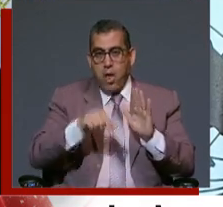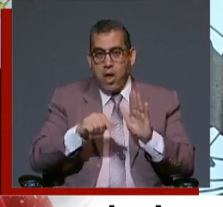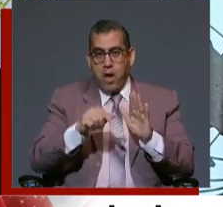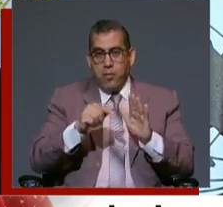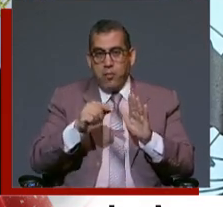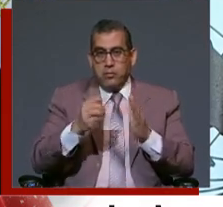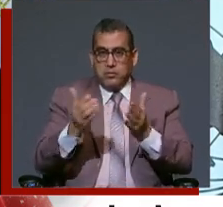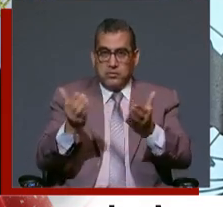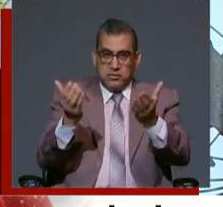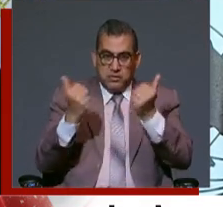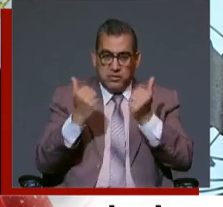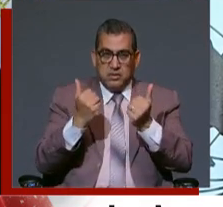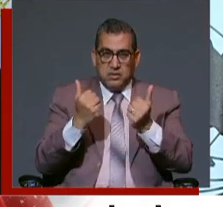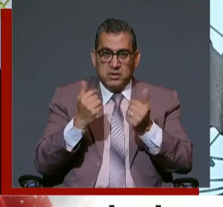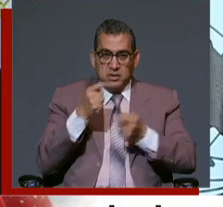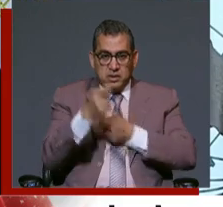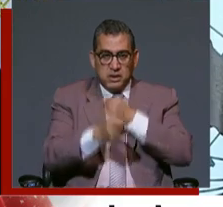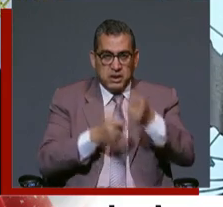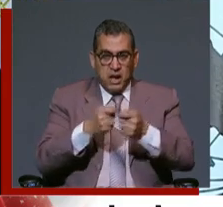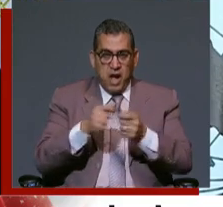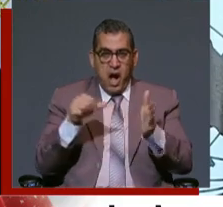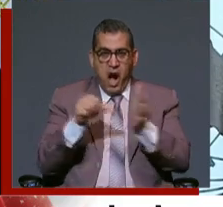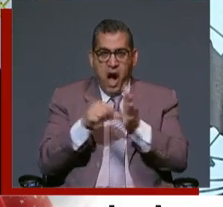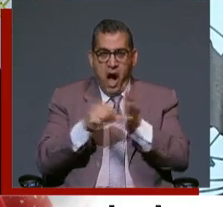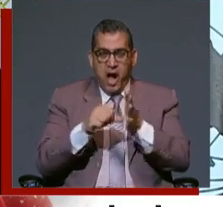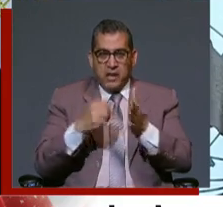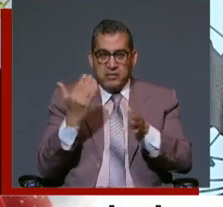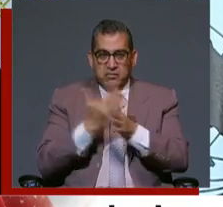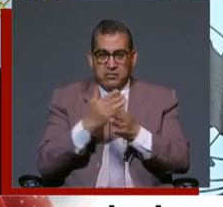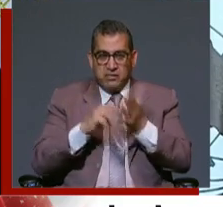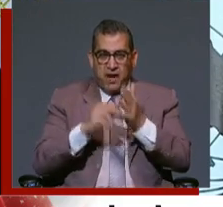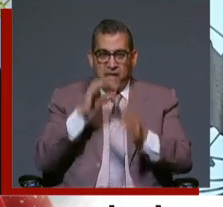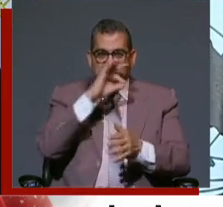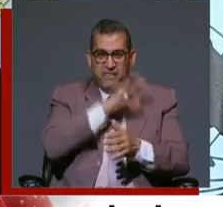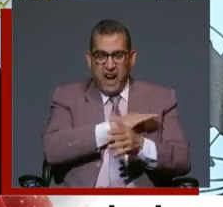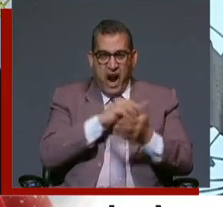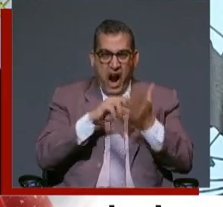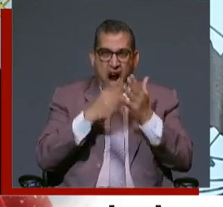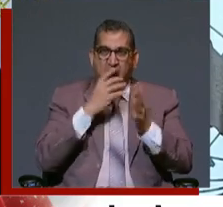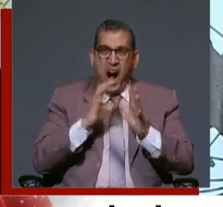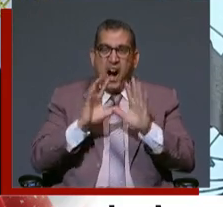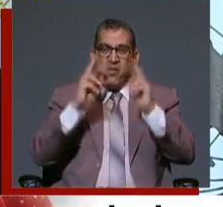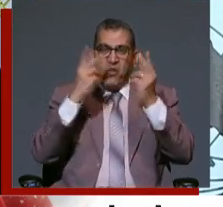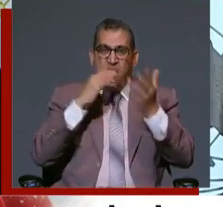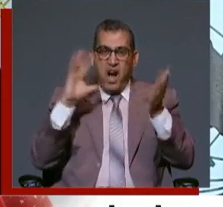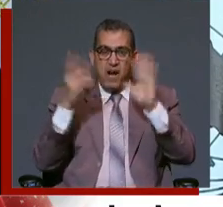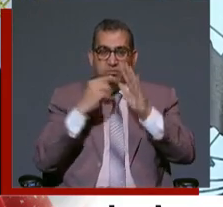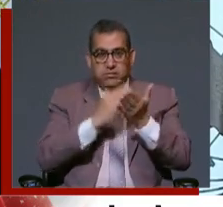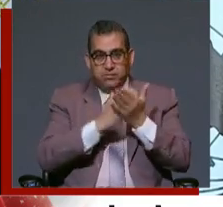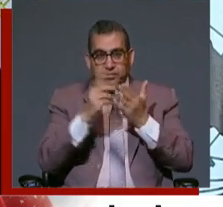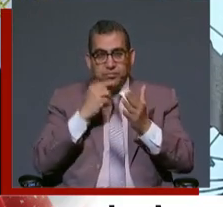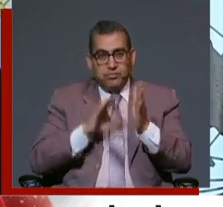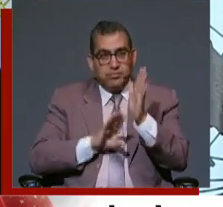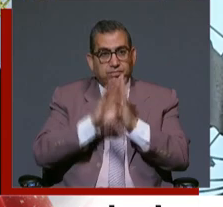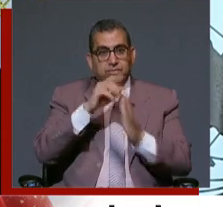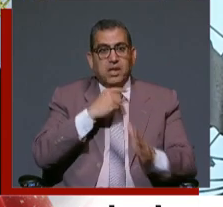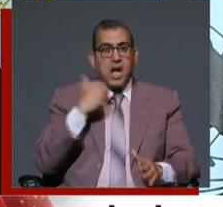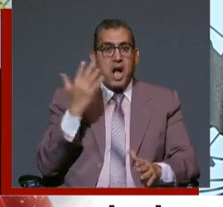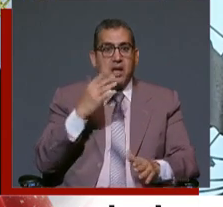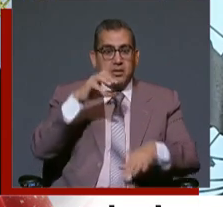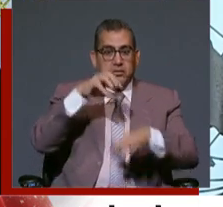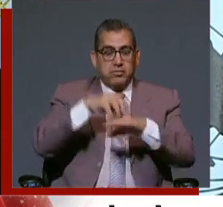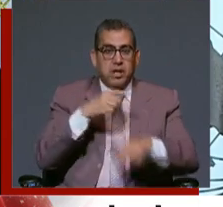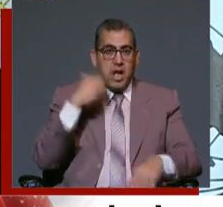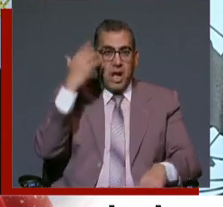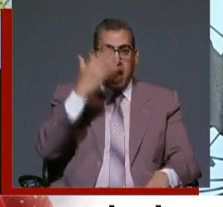تعبئة موارد القطاع الخاص لفائدة المناخ والنمو الأخضر في القارة الإفريقية.